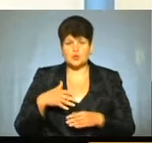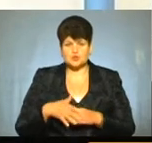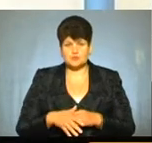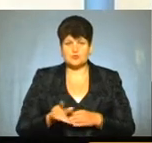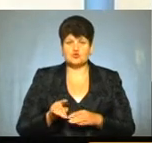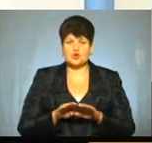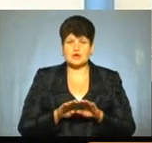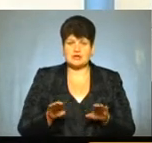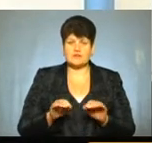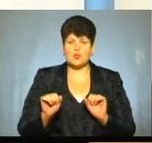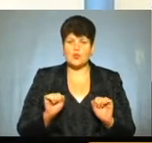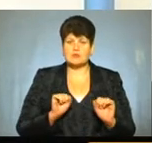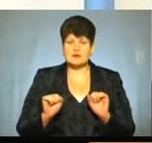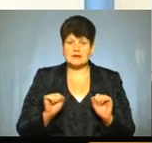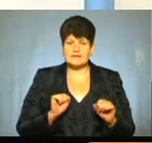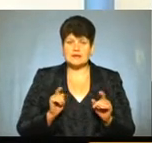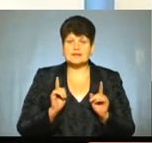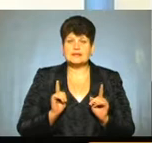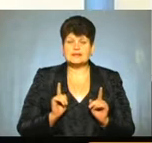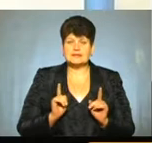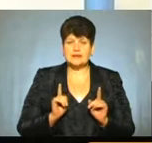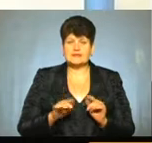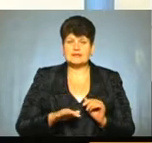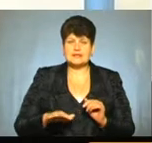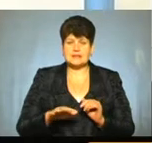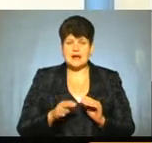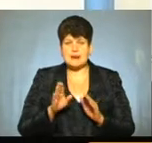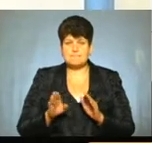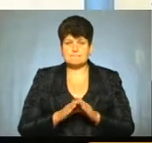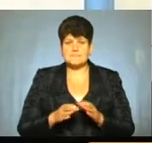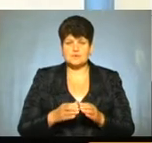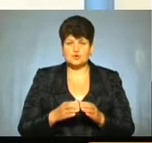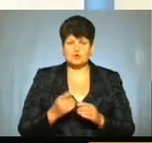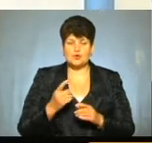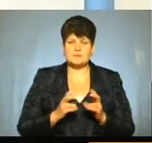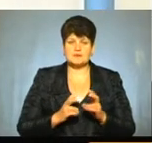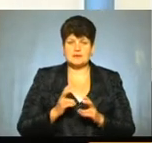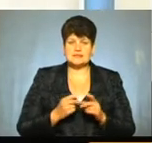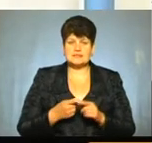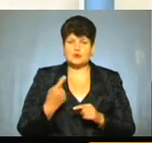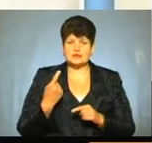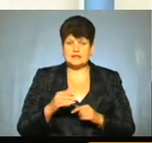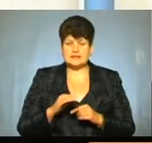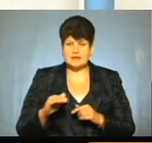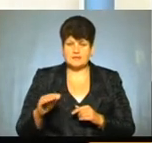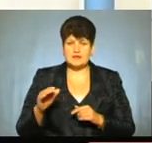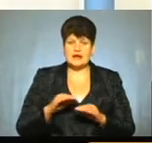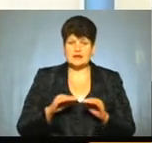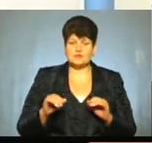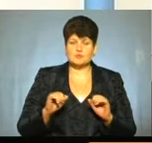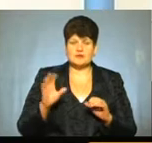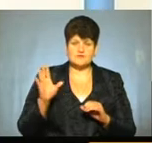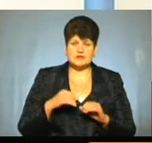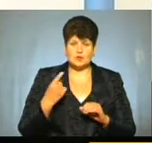розуміємо, що рівень управління навіть територіальним підрозділом одного з підприємств – це один рівень, а рівень управління